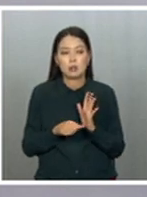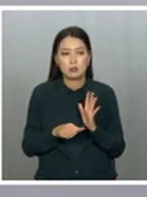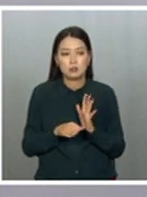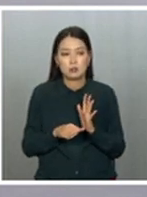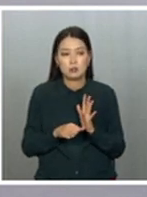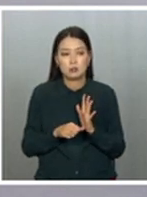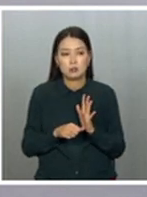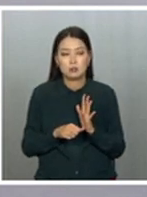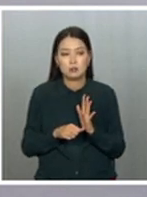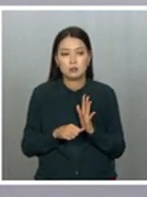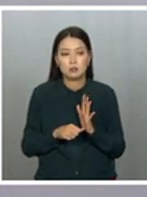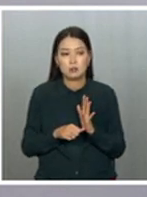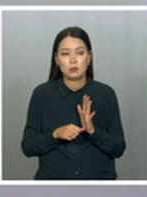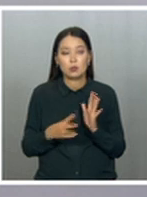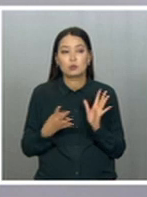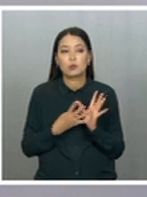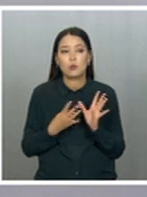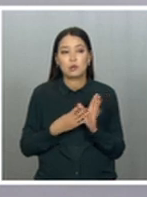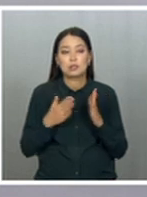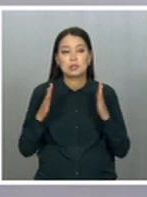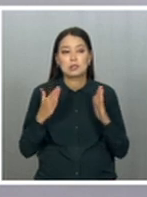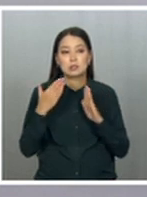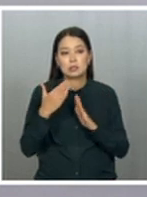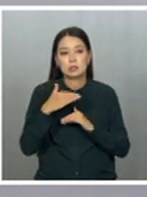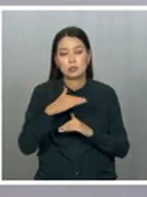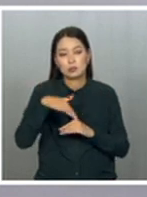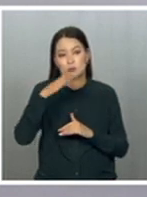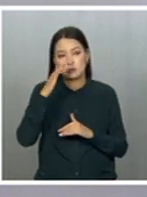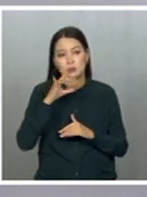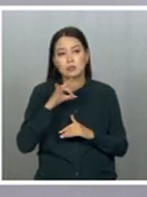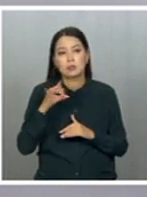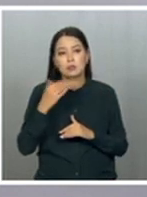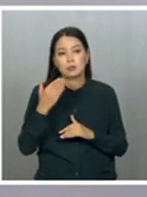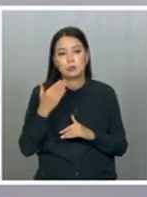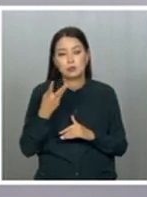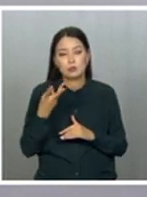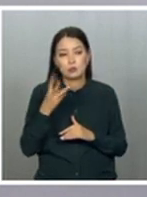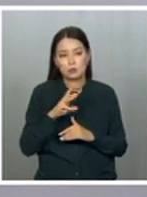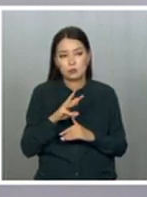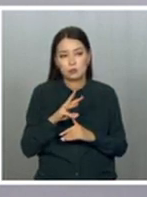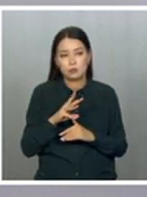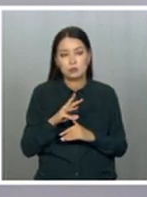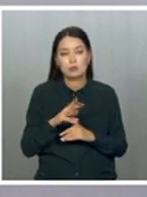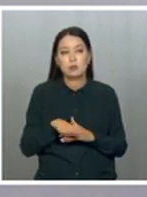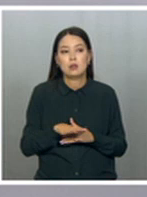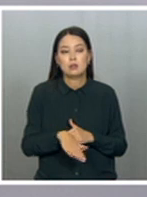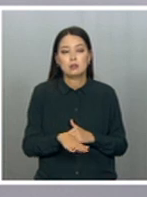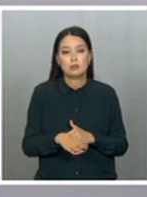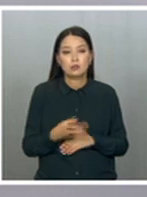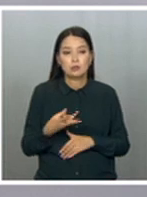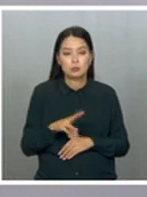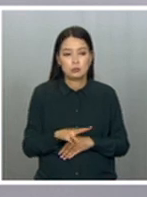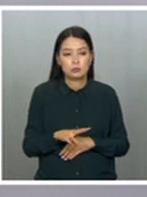бар. 9 қыры бар, яғни жоғарғы табанындағы 3 қабырғасы, төменгі табанындағы